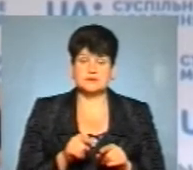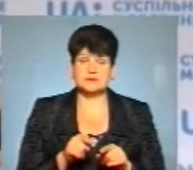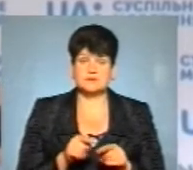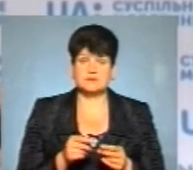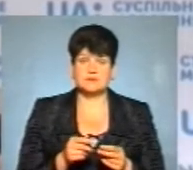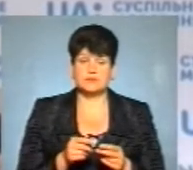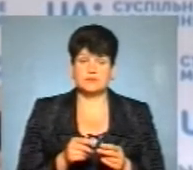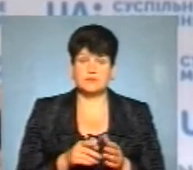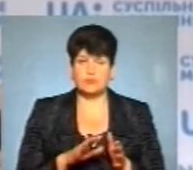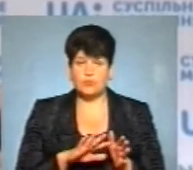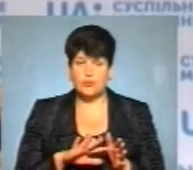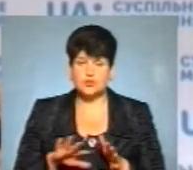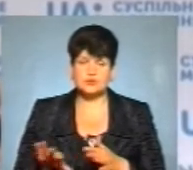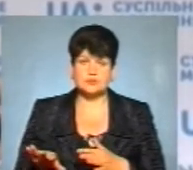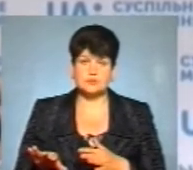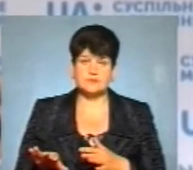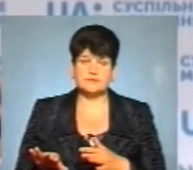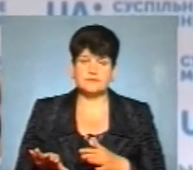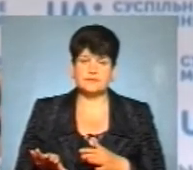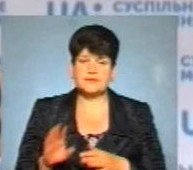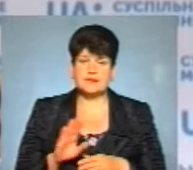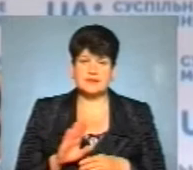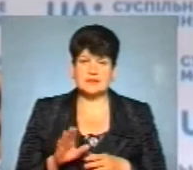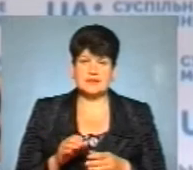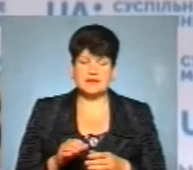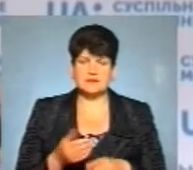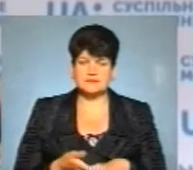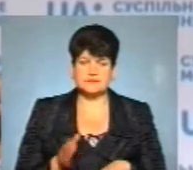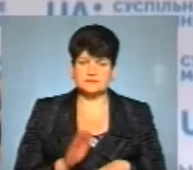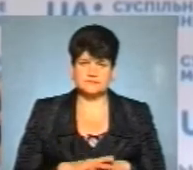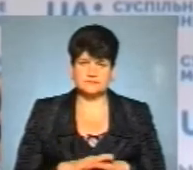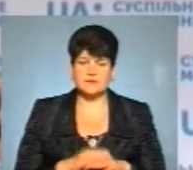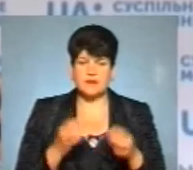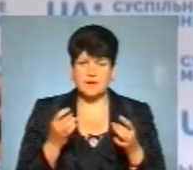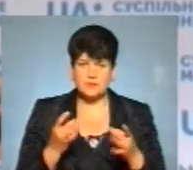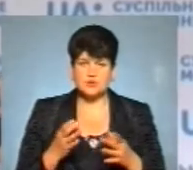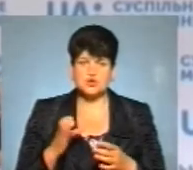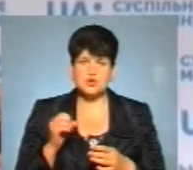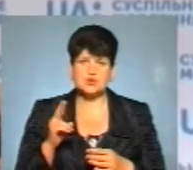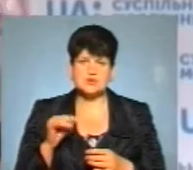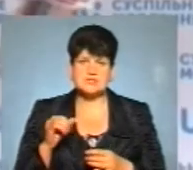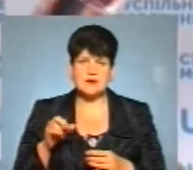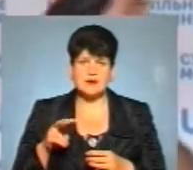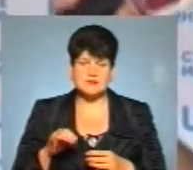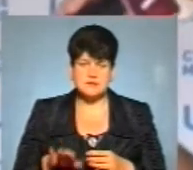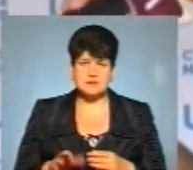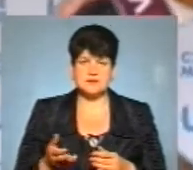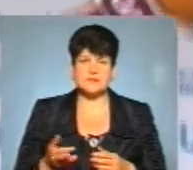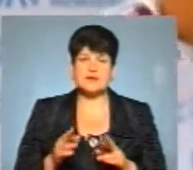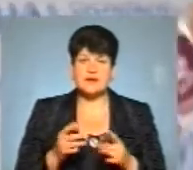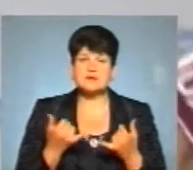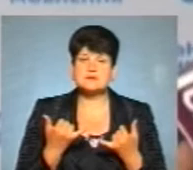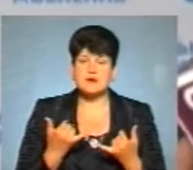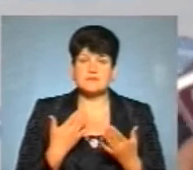прийшло достатньо не так, не в напрузі в якійсь, а в такій просто соціалізації, так скажемо. Як зараз